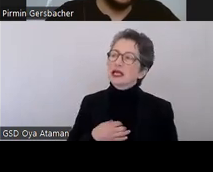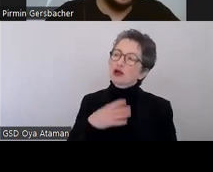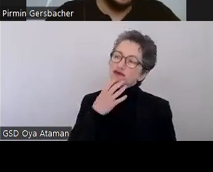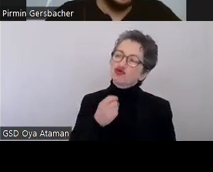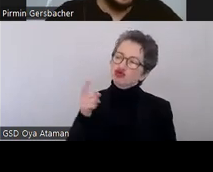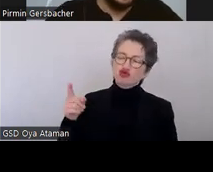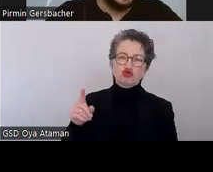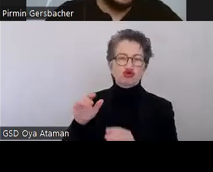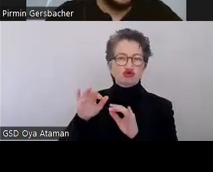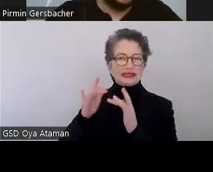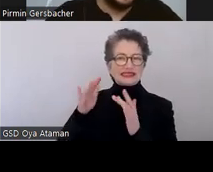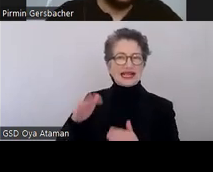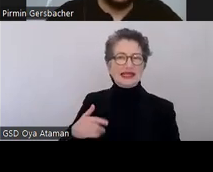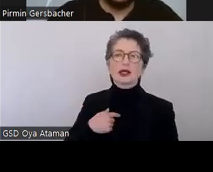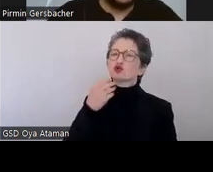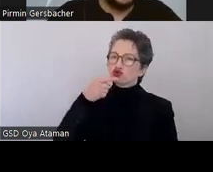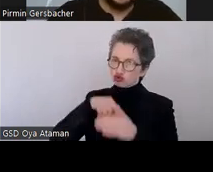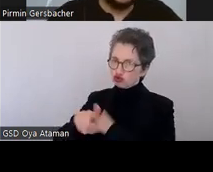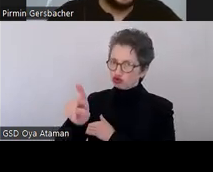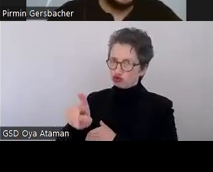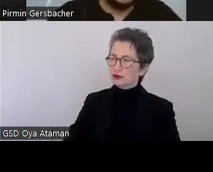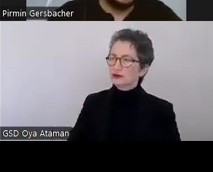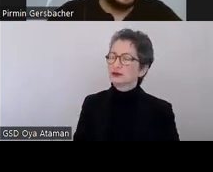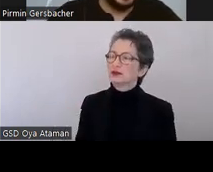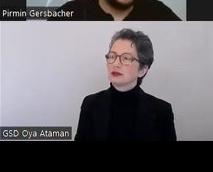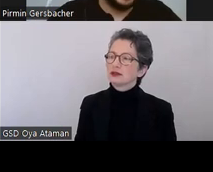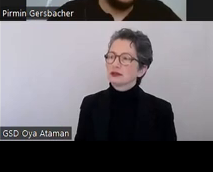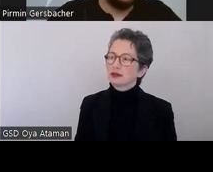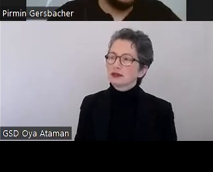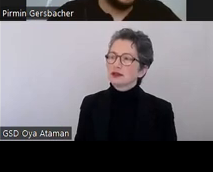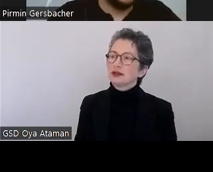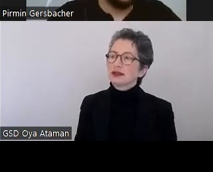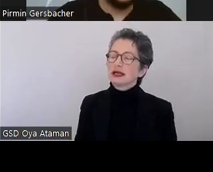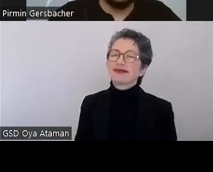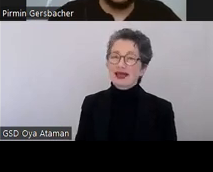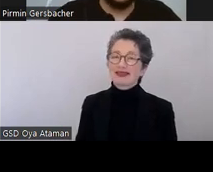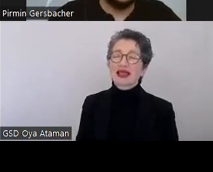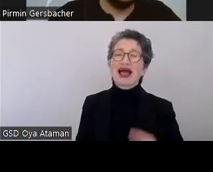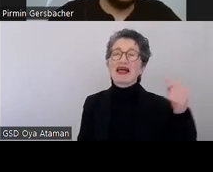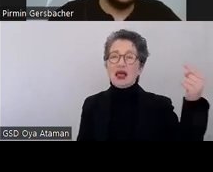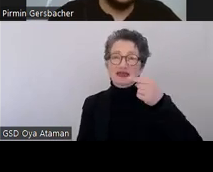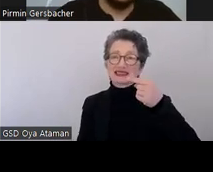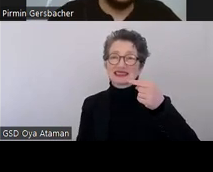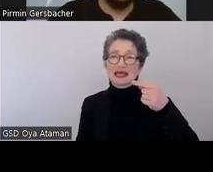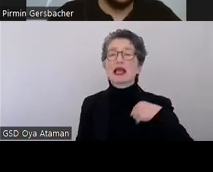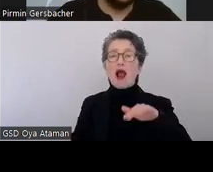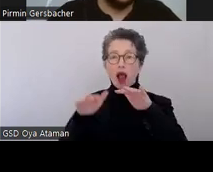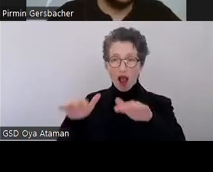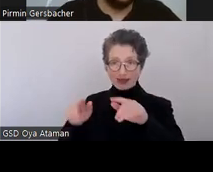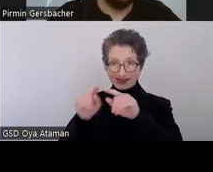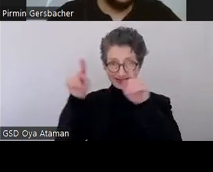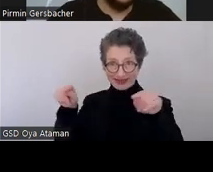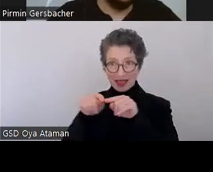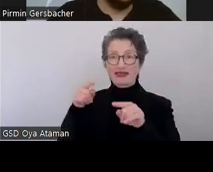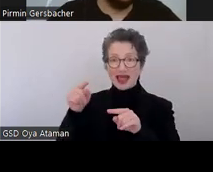möchte etwas über die Zulassung erfahren, dann tappe ich dahin mit der Tabulator-Taste, drücke dann Enter und jetzt